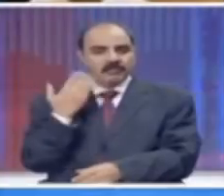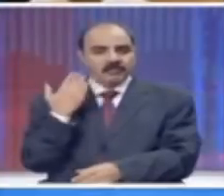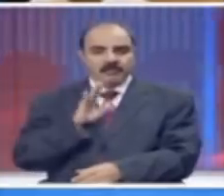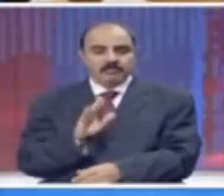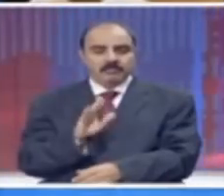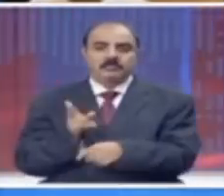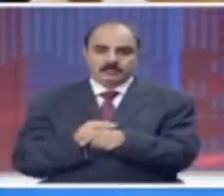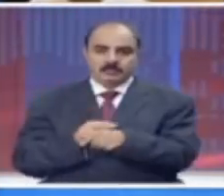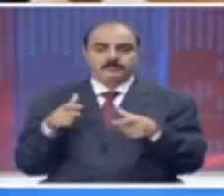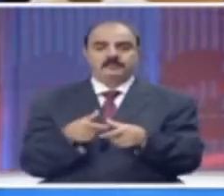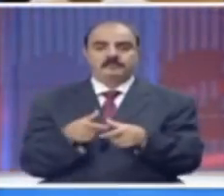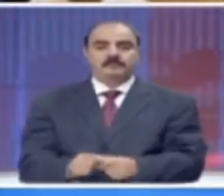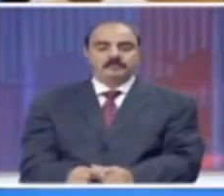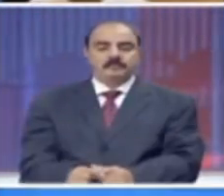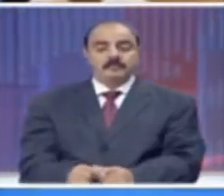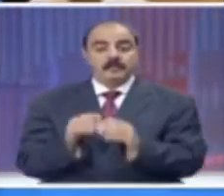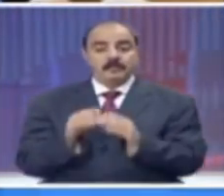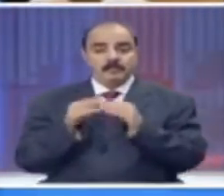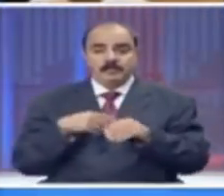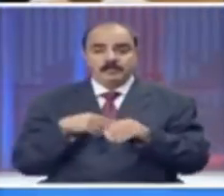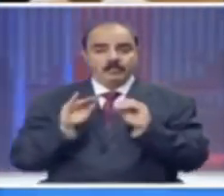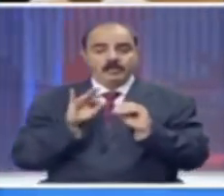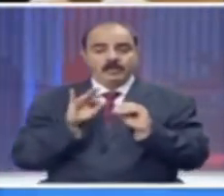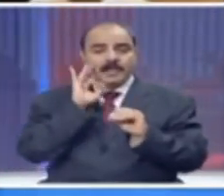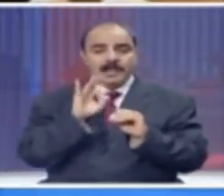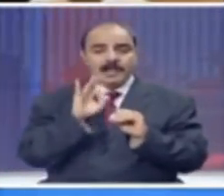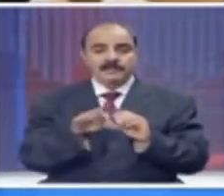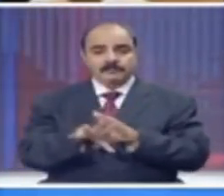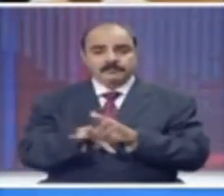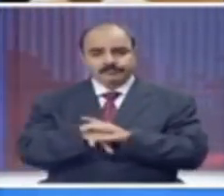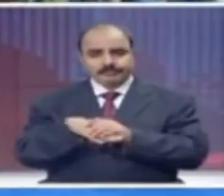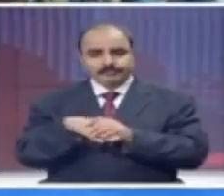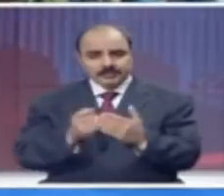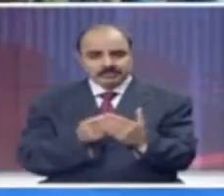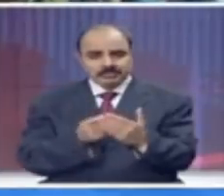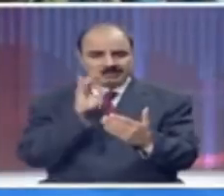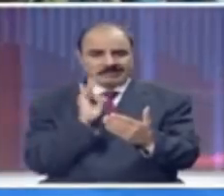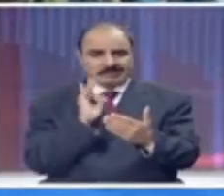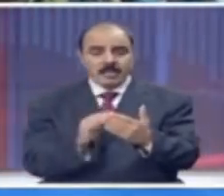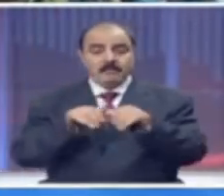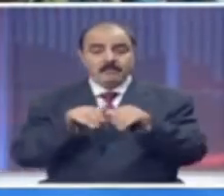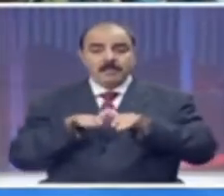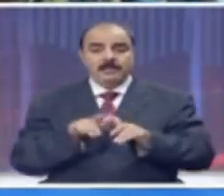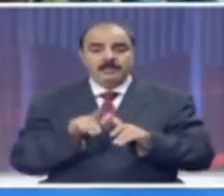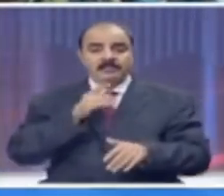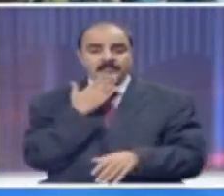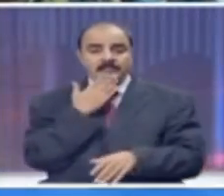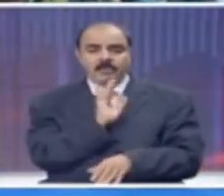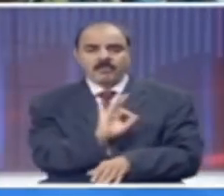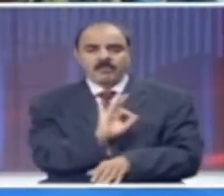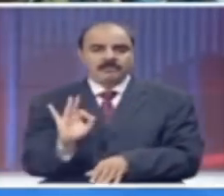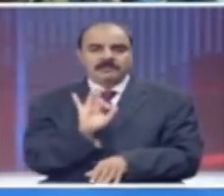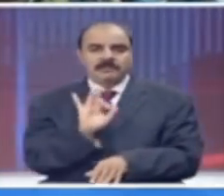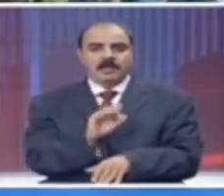الثلاث في 27 من أكتوبر الماضي. وأكدت مصر أهمية تنفيذ مقررات اجتماعات هيئة مكتب